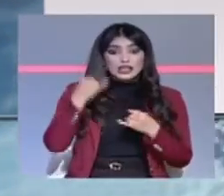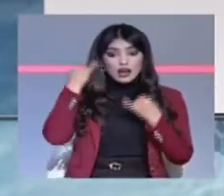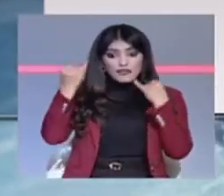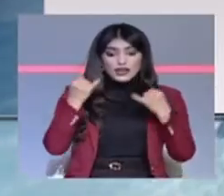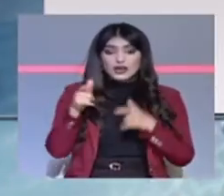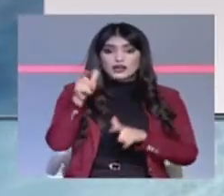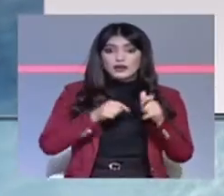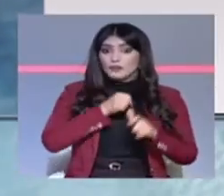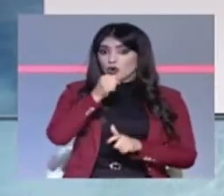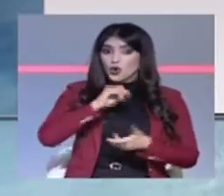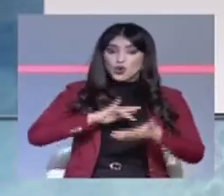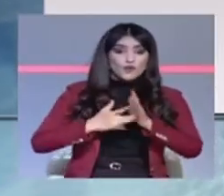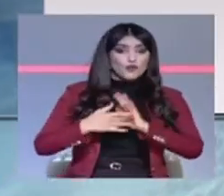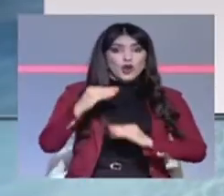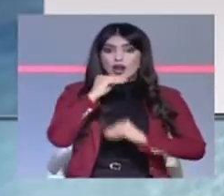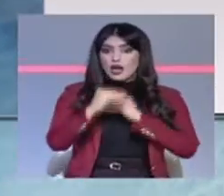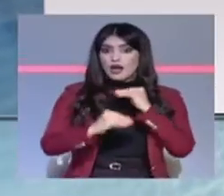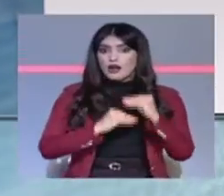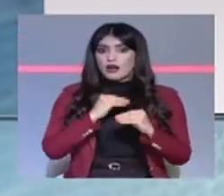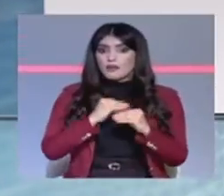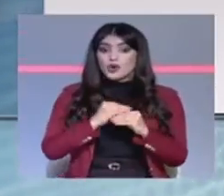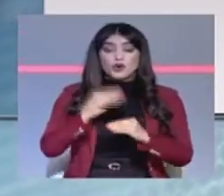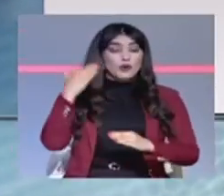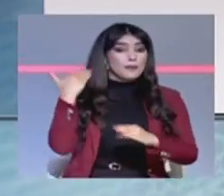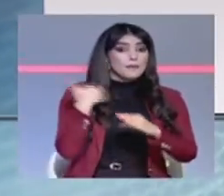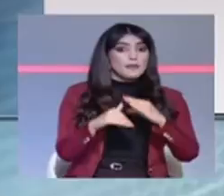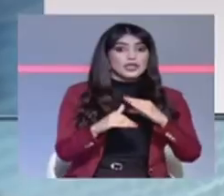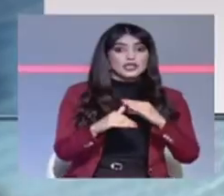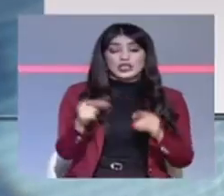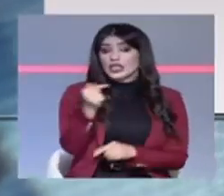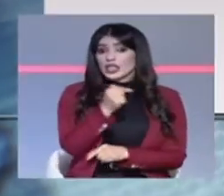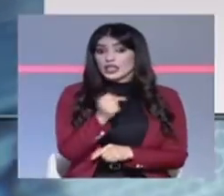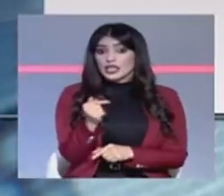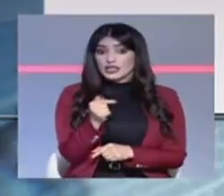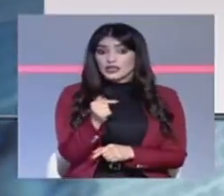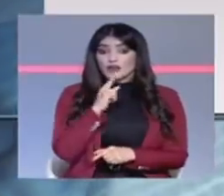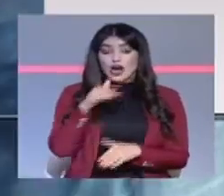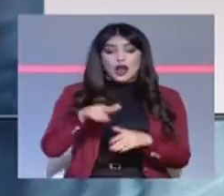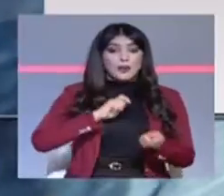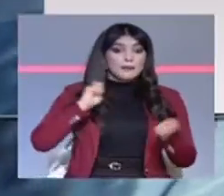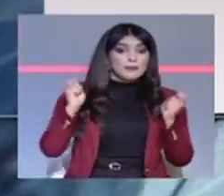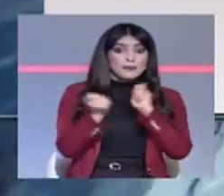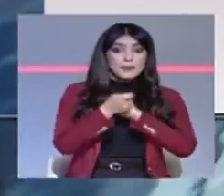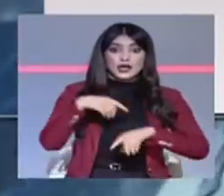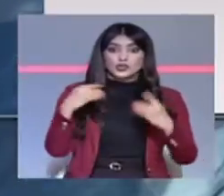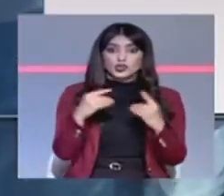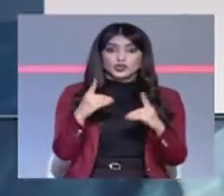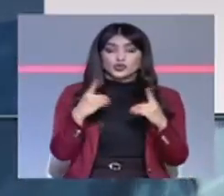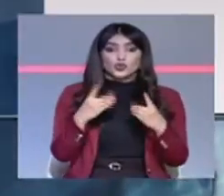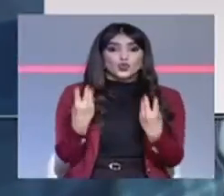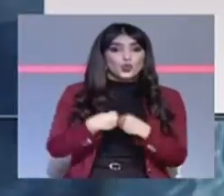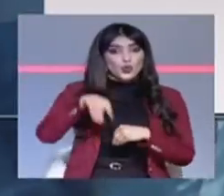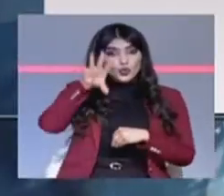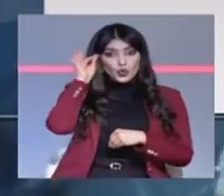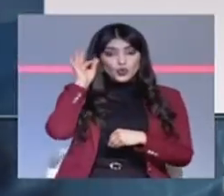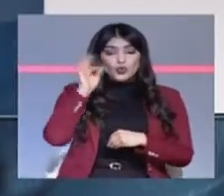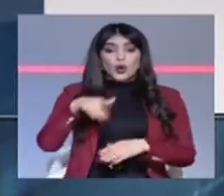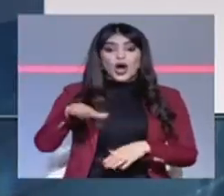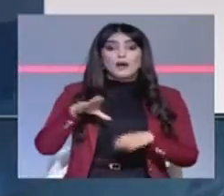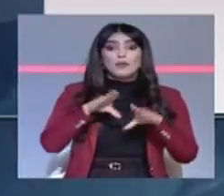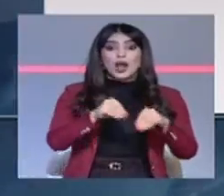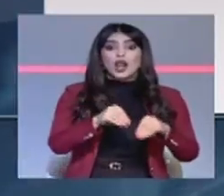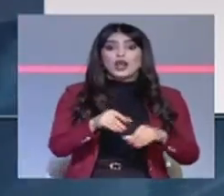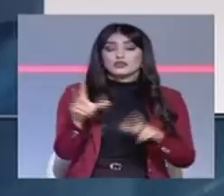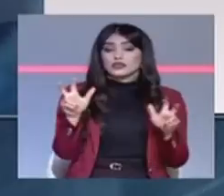الصحفيه في تونس والعالم ورساله جدو سلبيه عن مسار الانتقال الديمقراطي في تونس وموقع الصحفيين